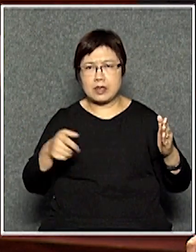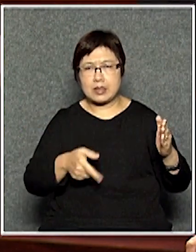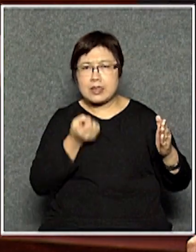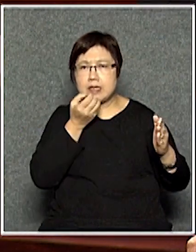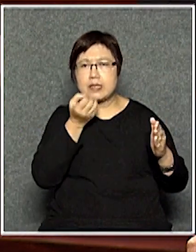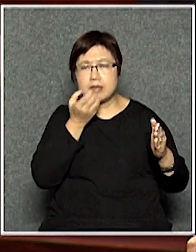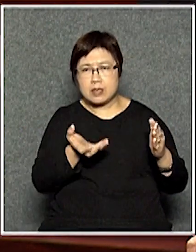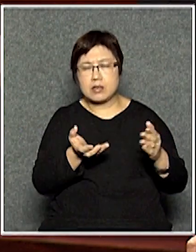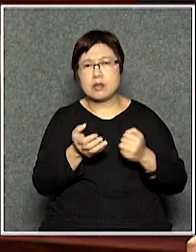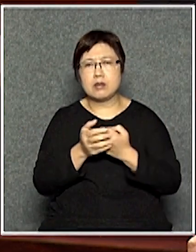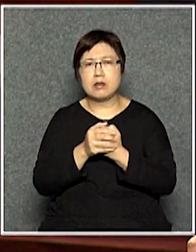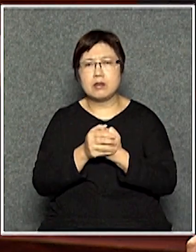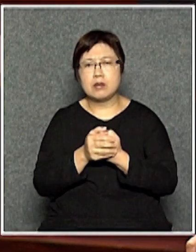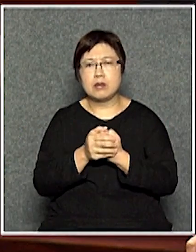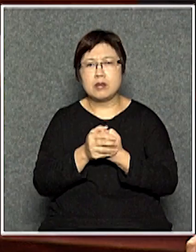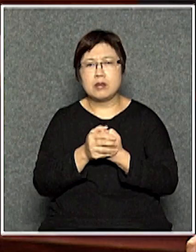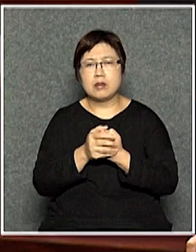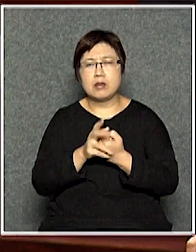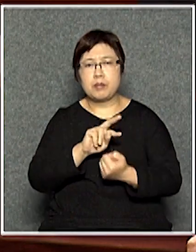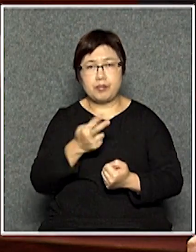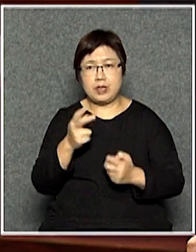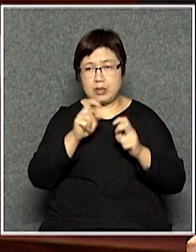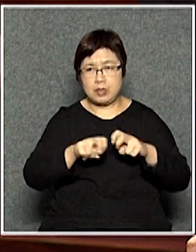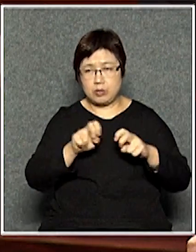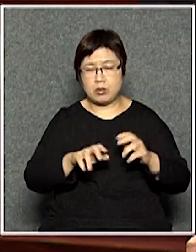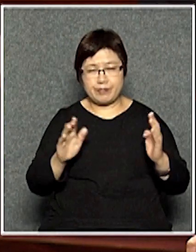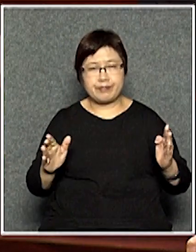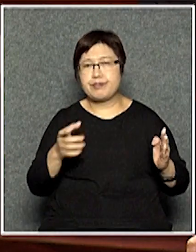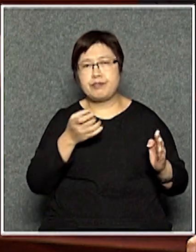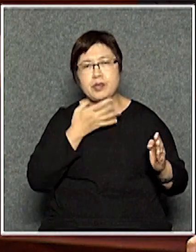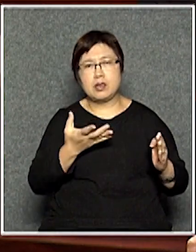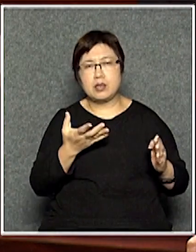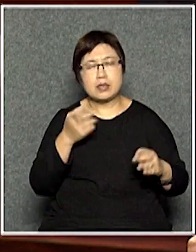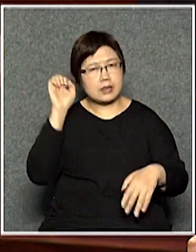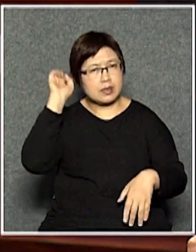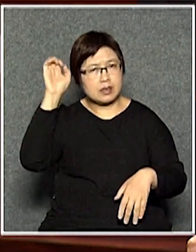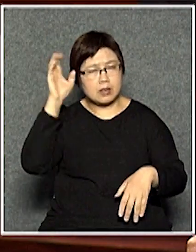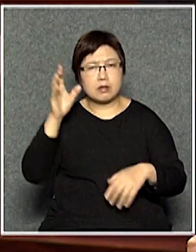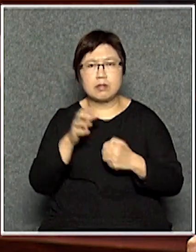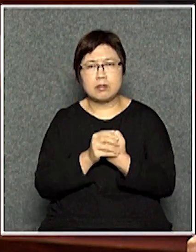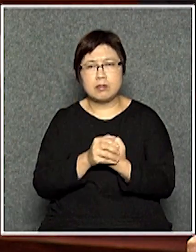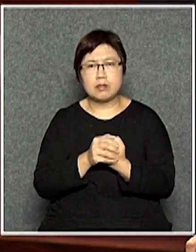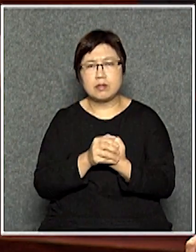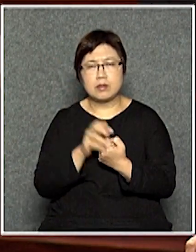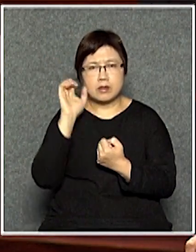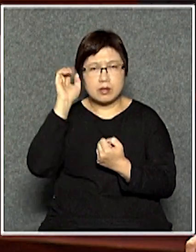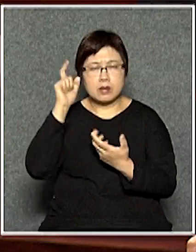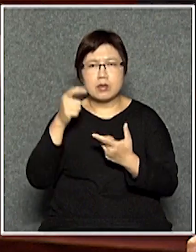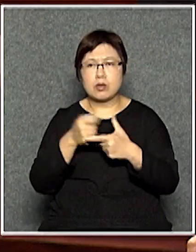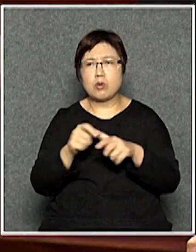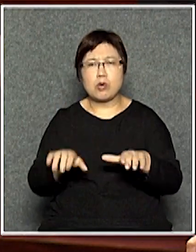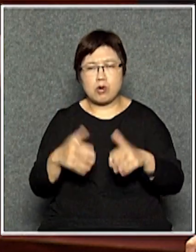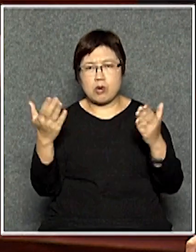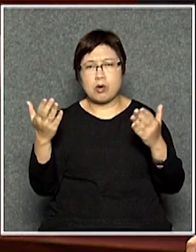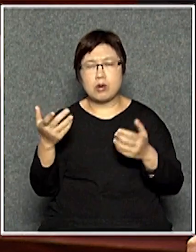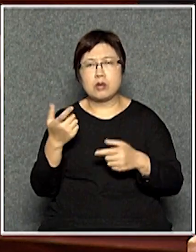的，即是說未成為調查範圍的，只不過是一個建議，建議是公開的，